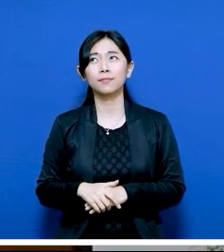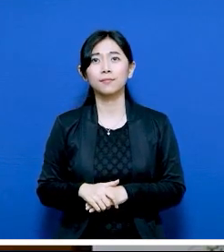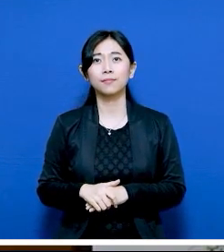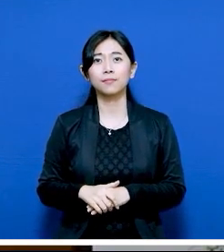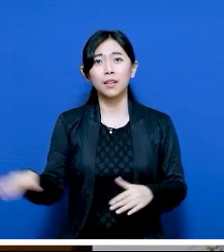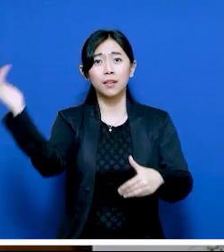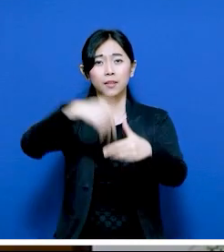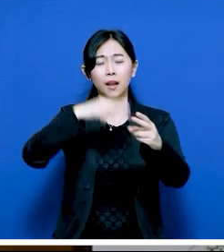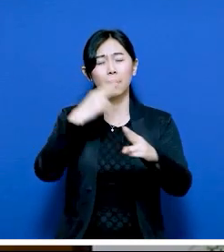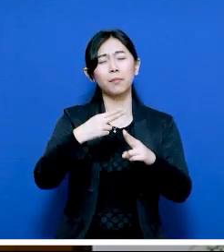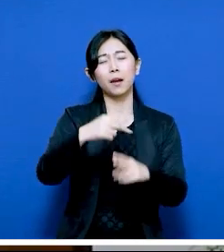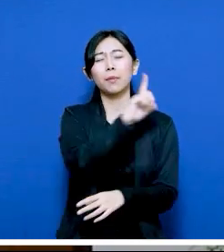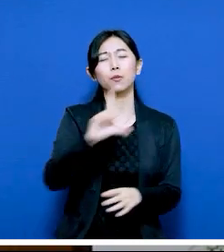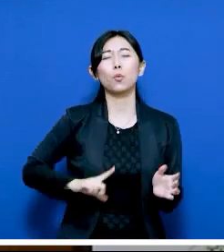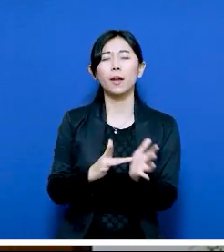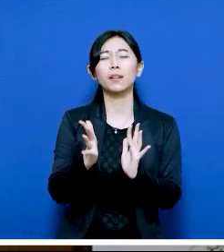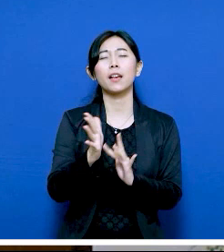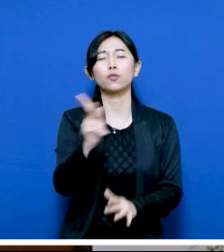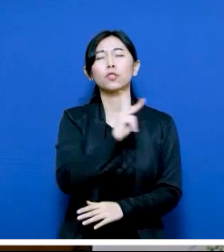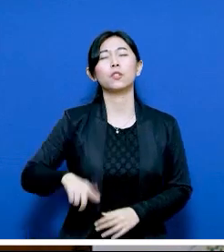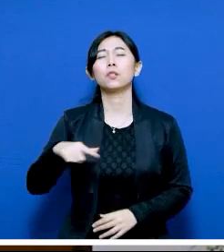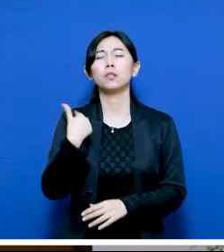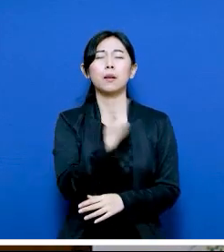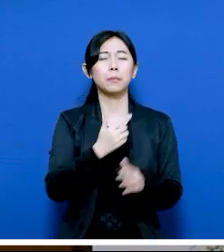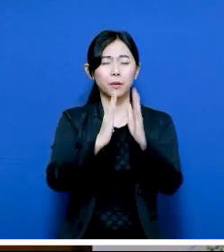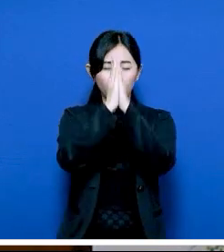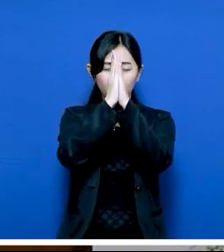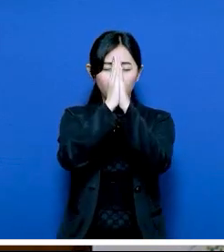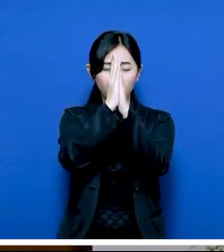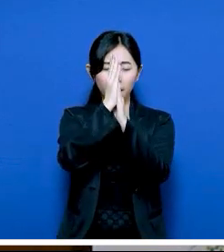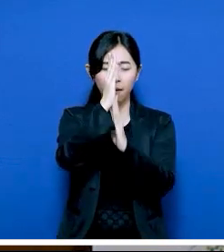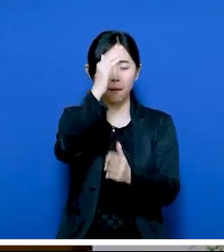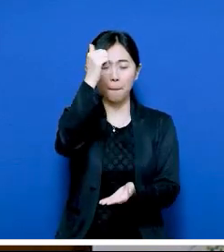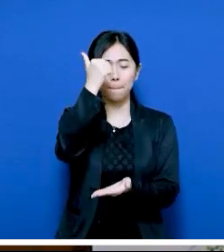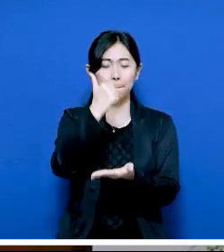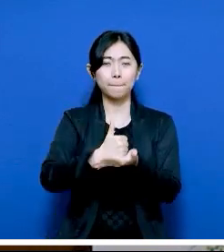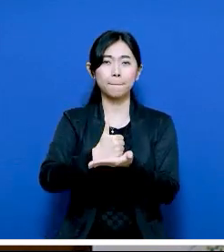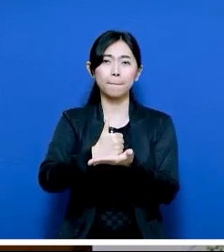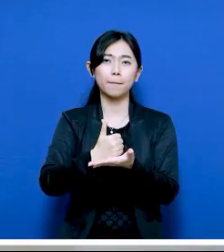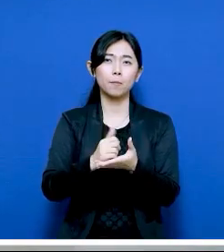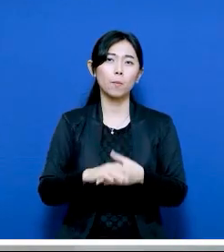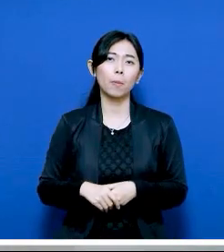Tuhan. Di dalam nama Tuhan Yesus Kristus kami berdoa. Amin.